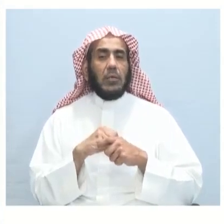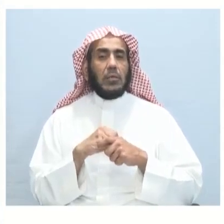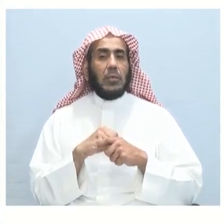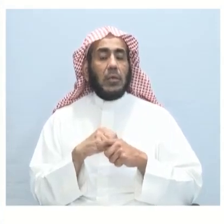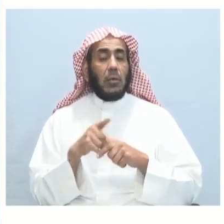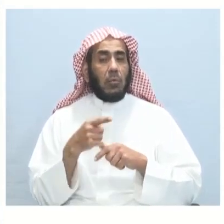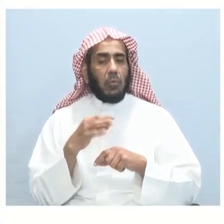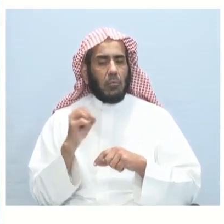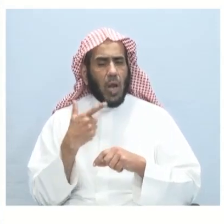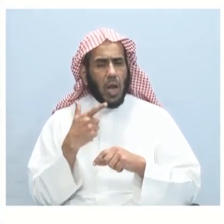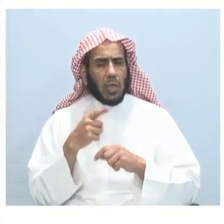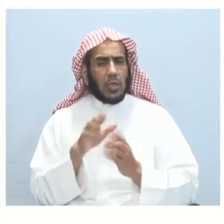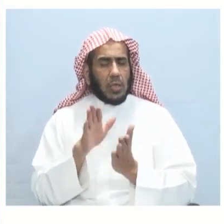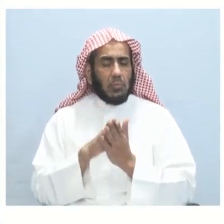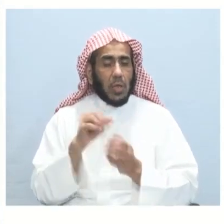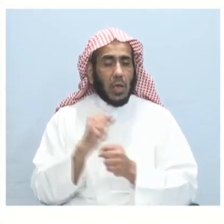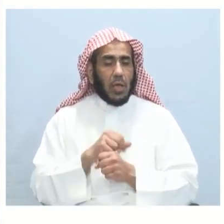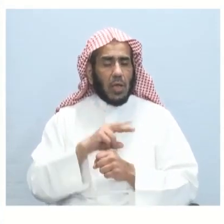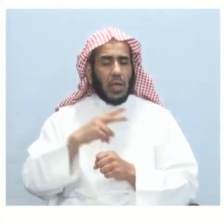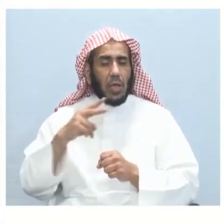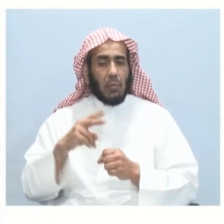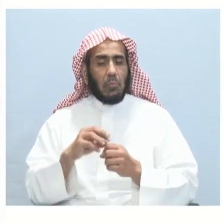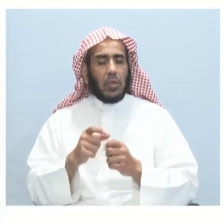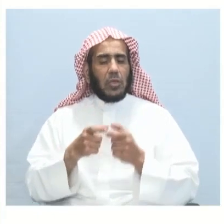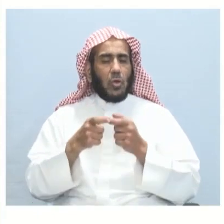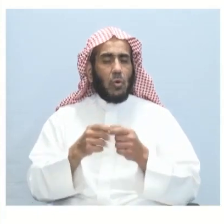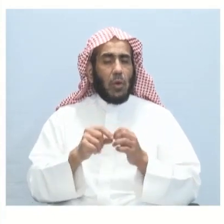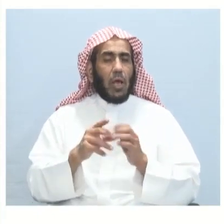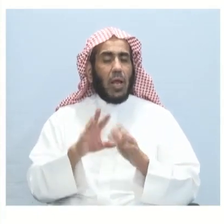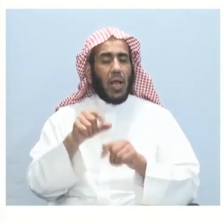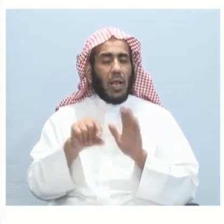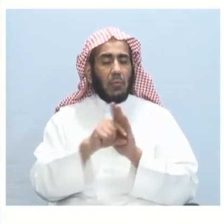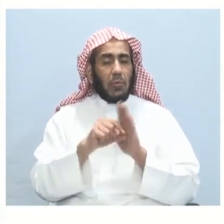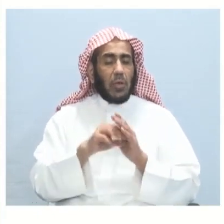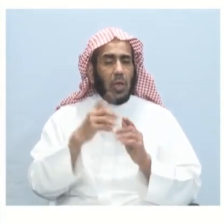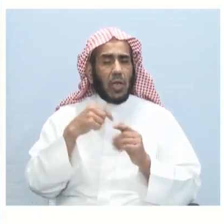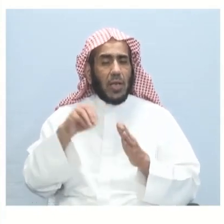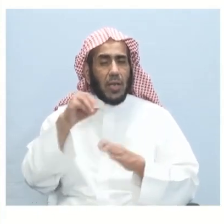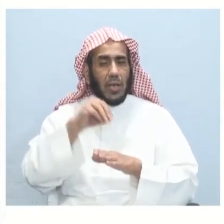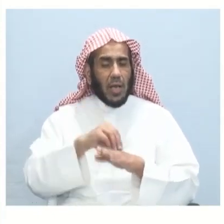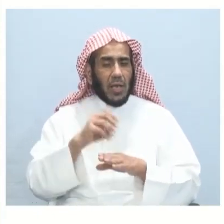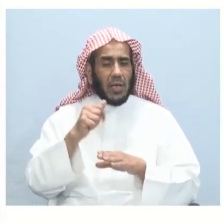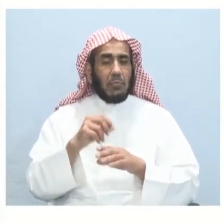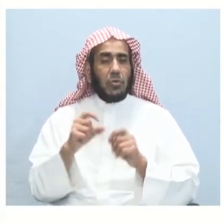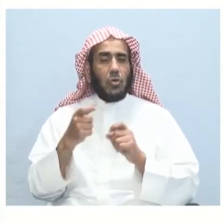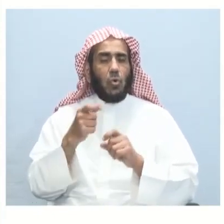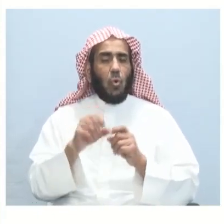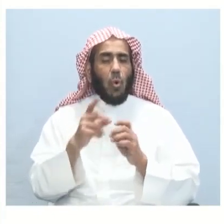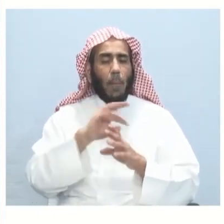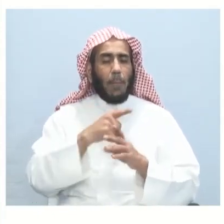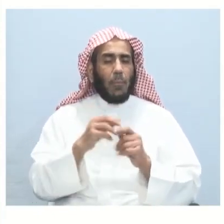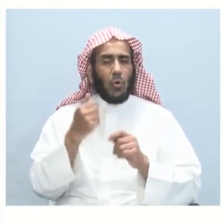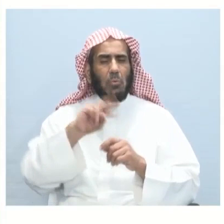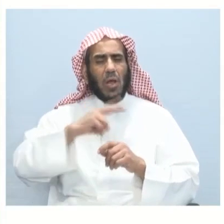بمجرد تطبيق نمط العمله على خلايا معينه لنقل رمز العمله الى